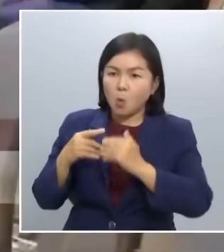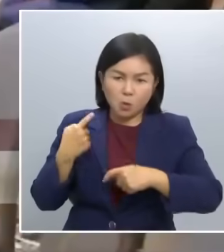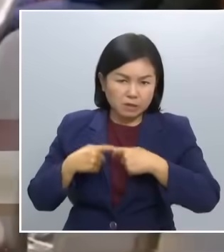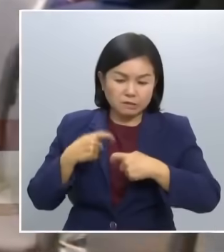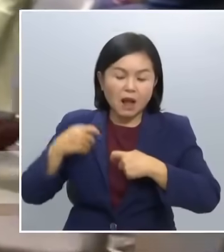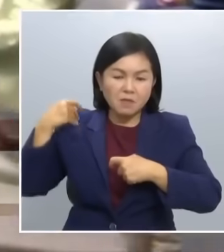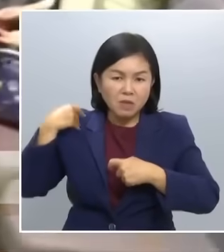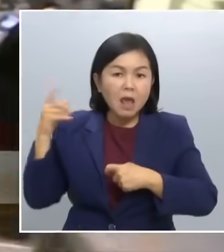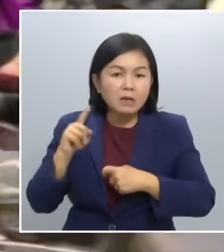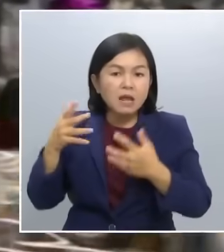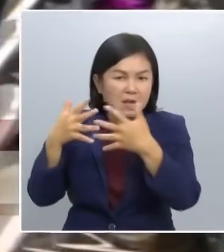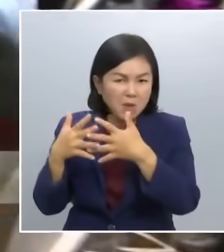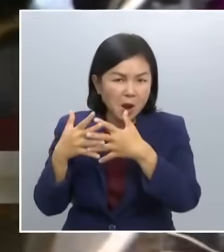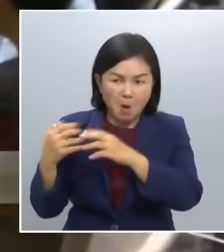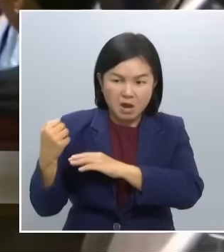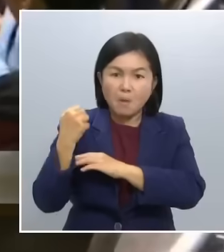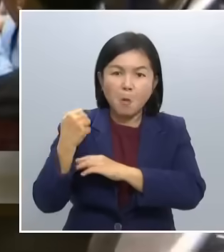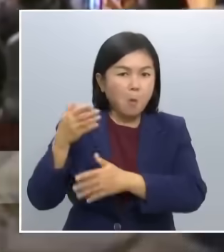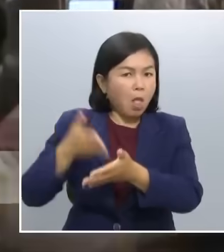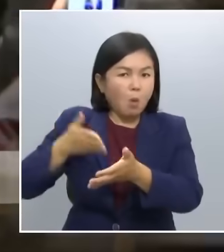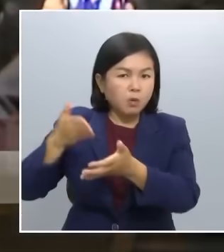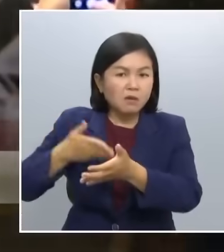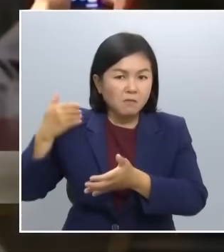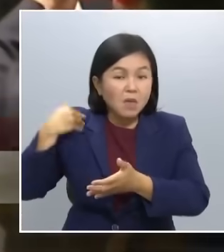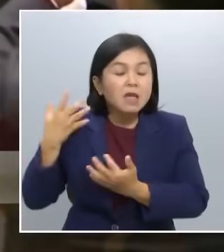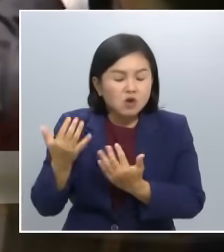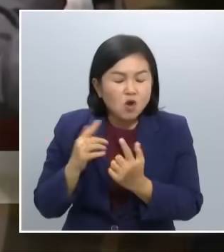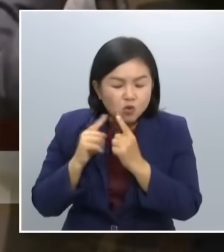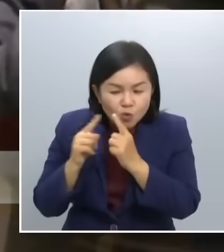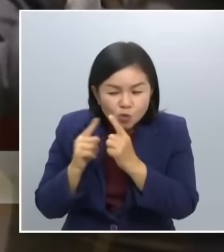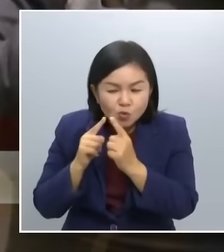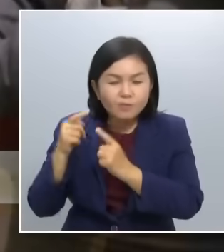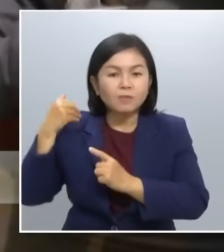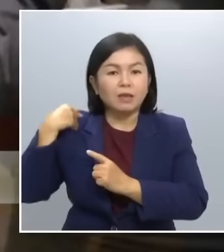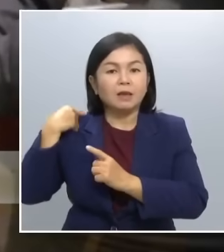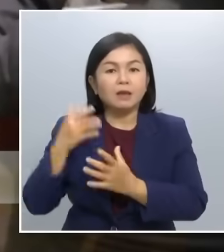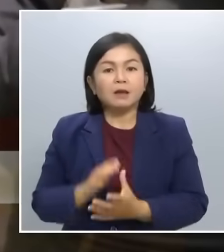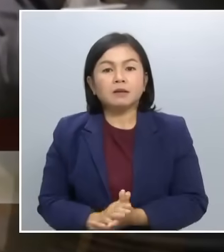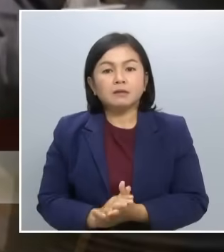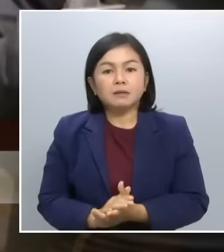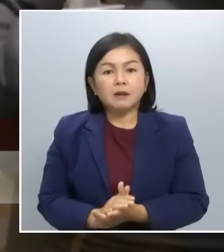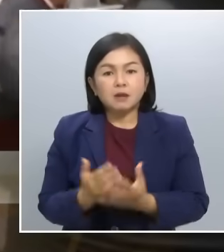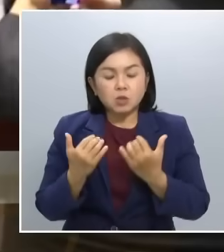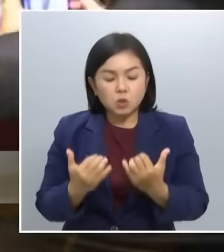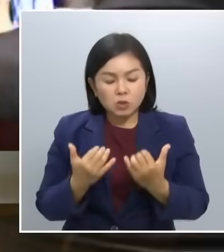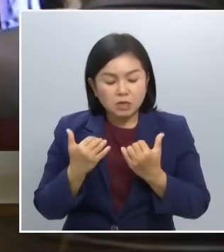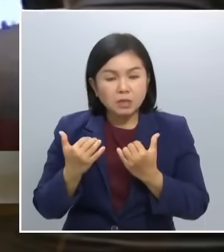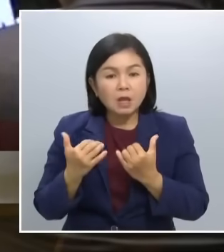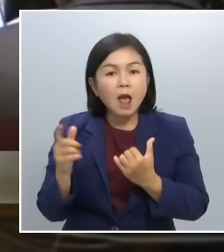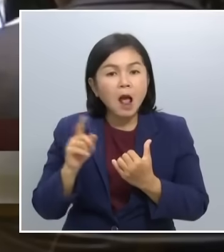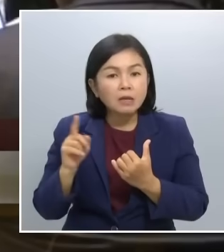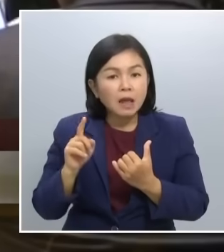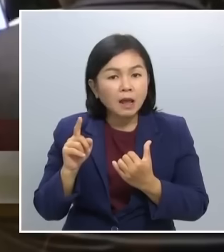เป็นเรื่องที่สหรัฐเขาแข็งมากและแข็งมานานแต่ว่าเดี๋ยวก็จะพยายามคุยนะคะ ขณะเดียวกันประเด็นที่ย้อนกลับมาเอาเรื่องอะไร